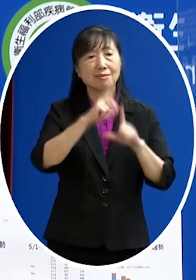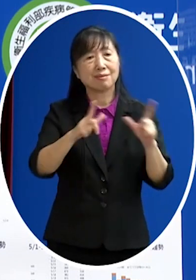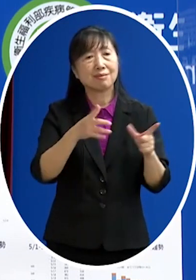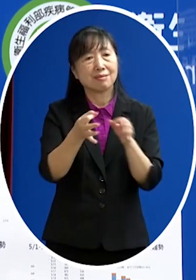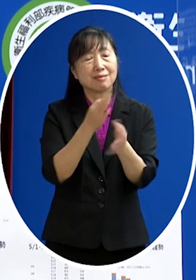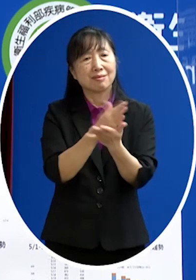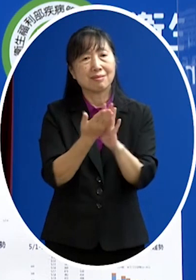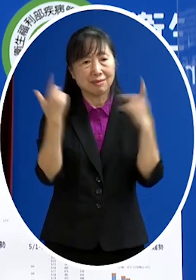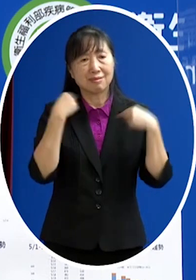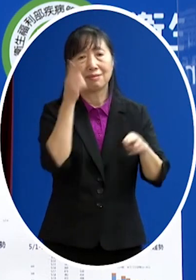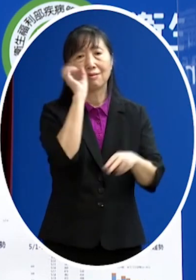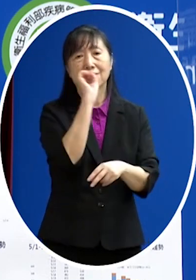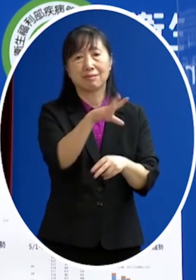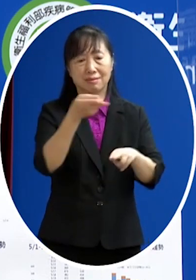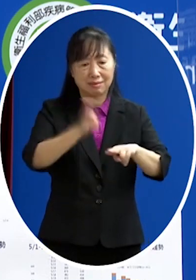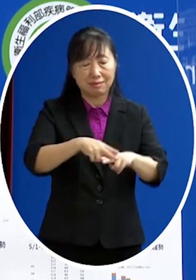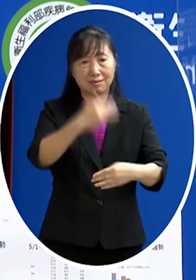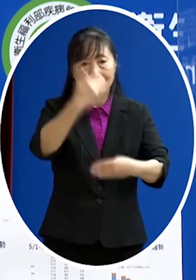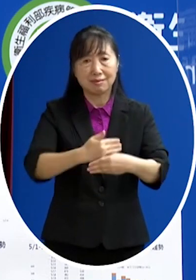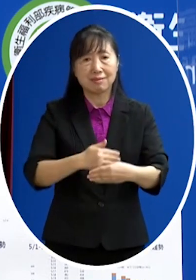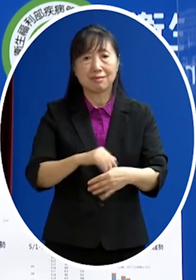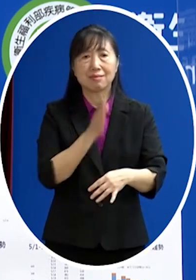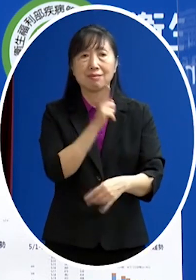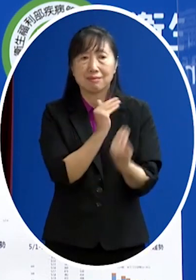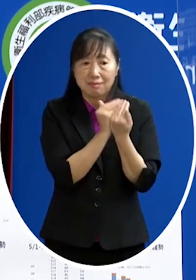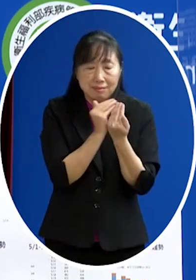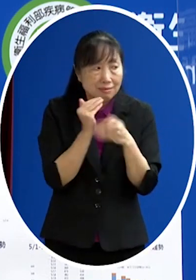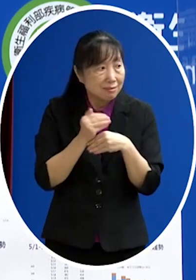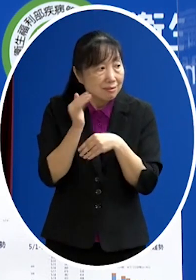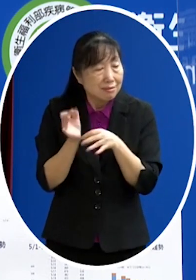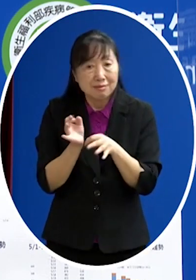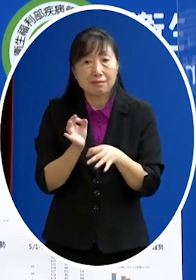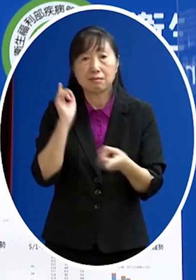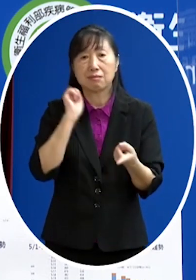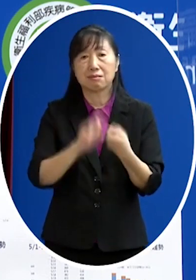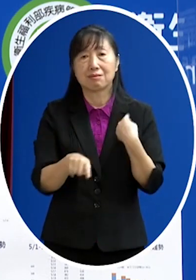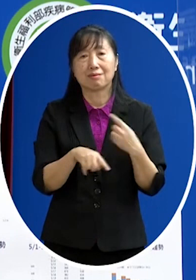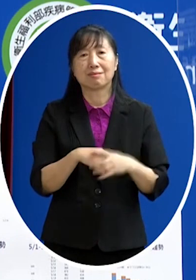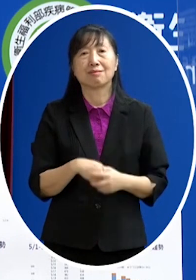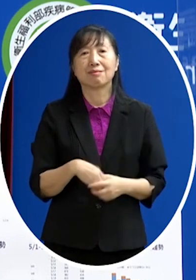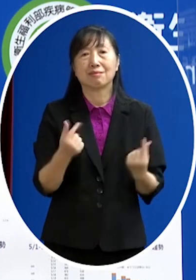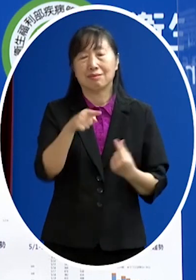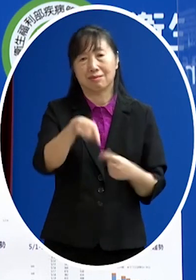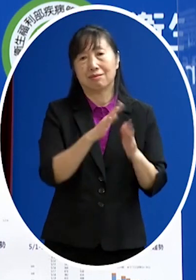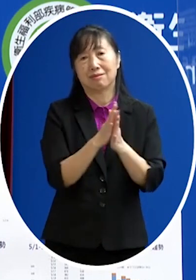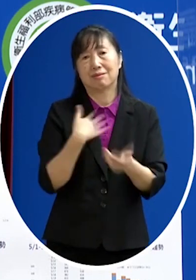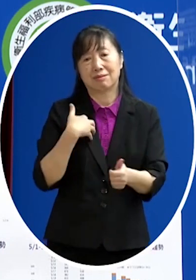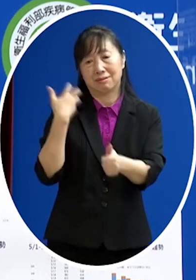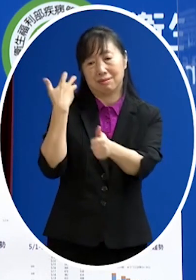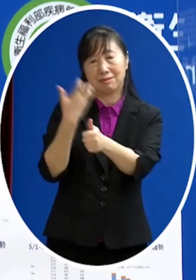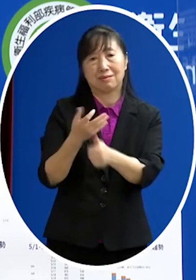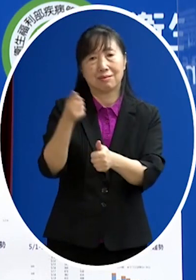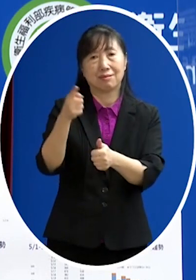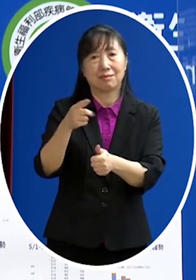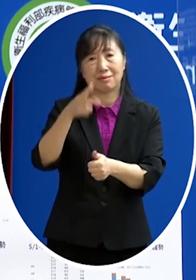开，还要偷偷的开，对不对？我觉得这都是加重我们整个社会的一